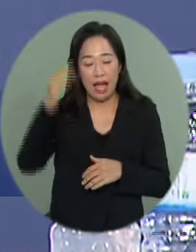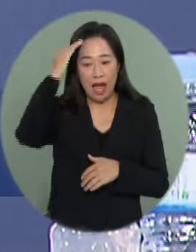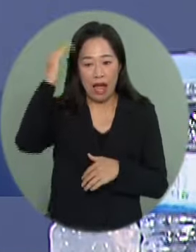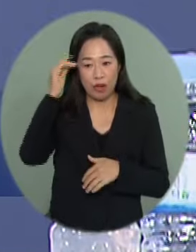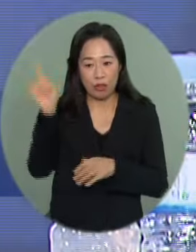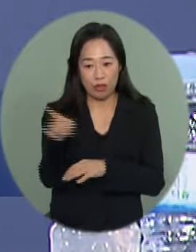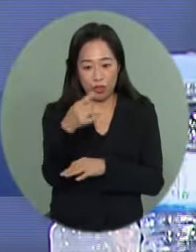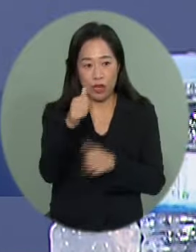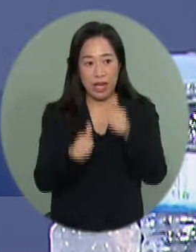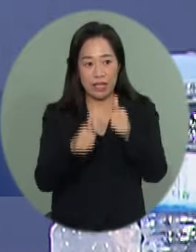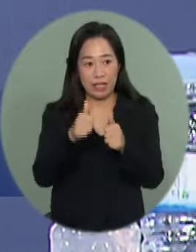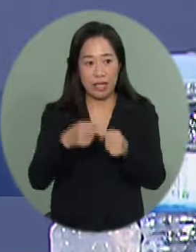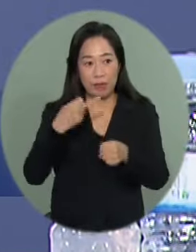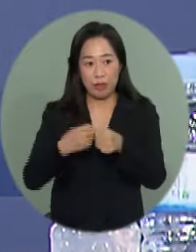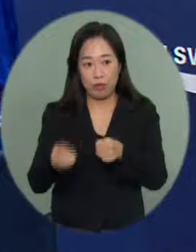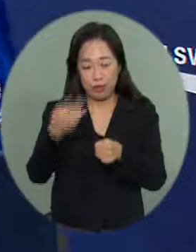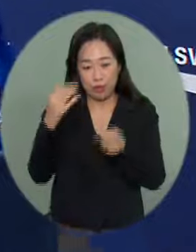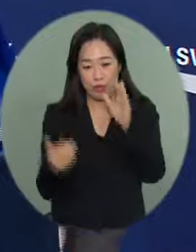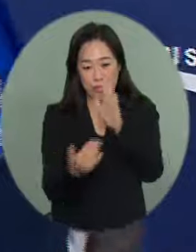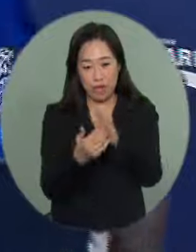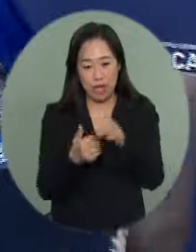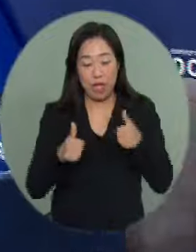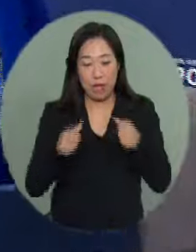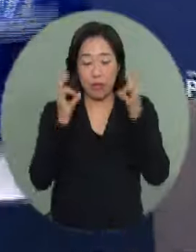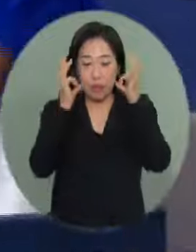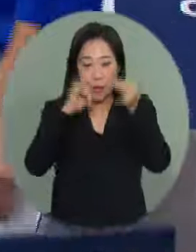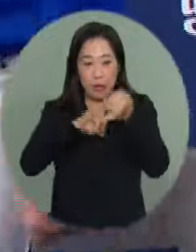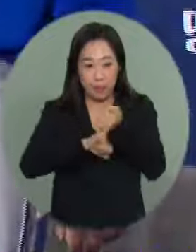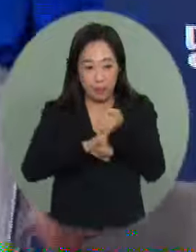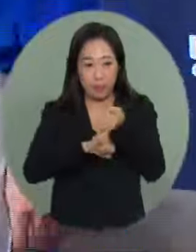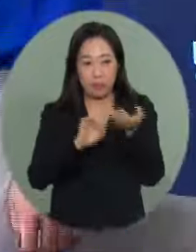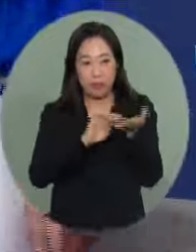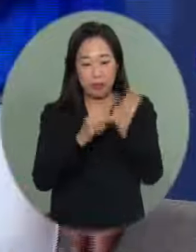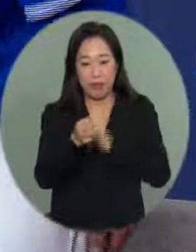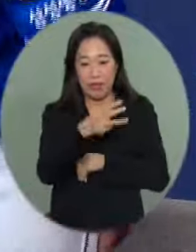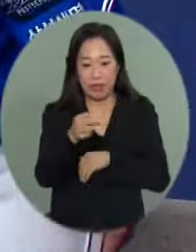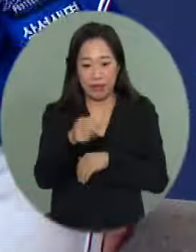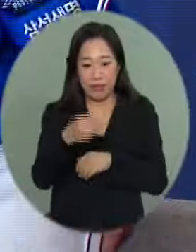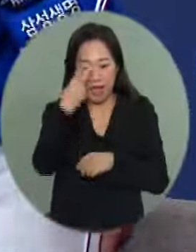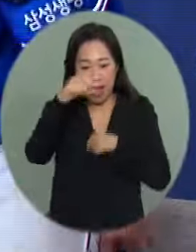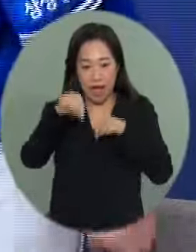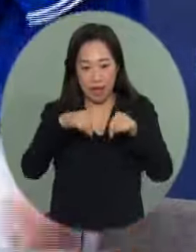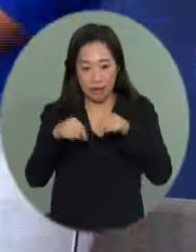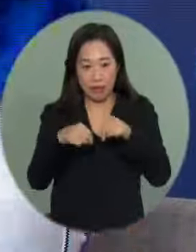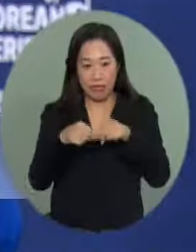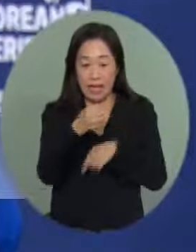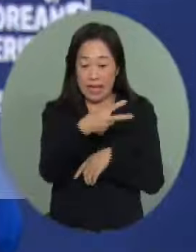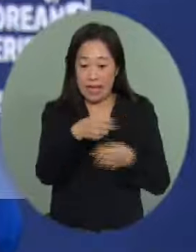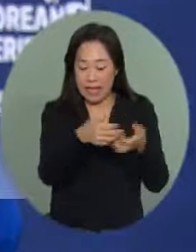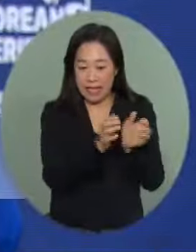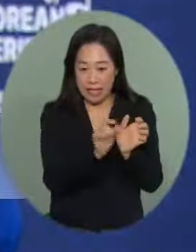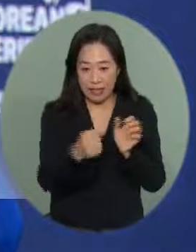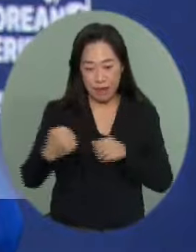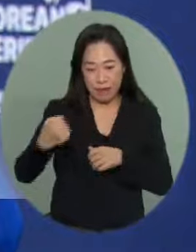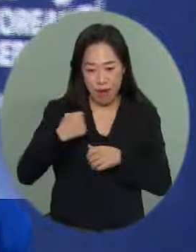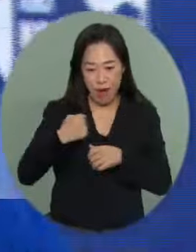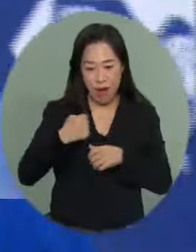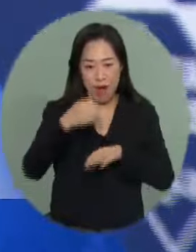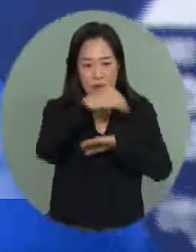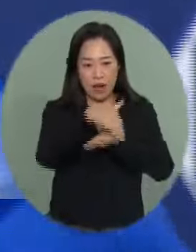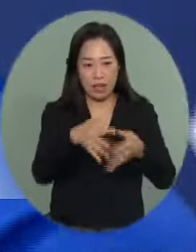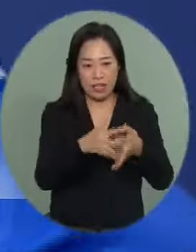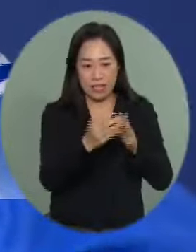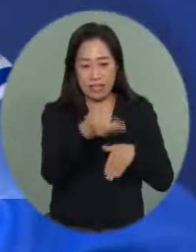12번째 우승을 이룰 수 있도록 최선을 다하도록 하겠습니다. 박진만 삼성 라이온즈 감독은 기아 타이거즈가 탄탄한 전력을